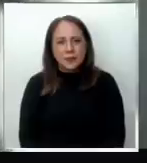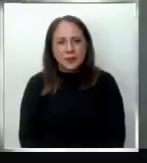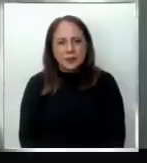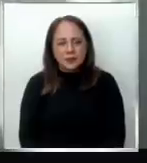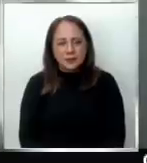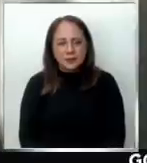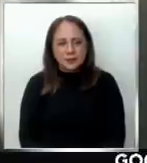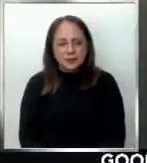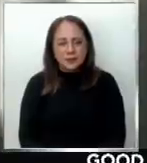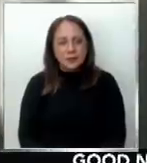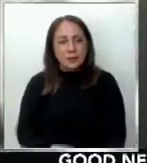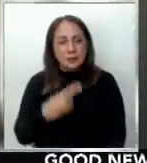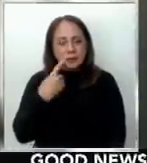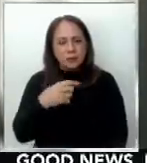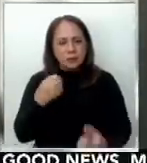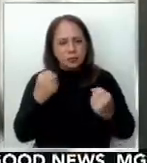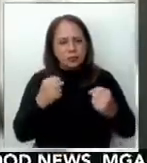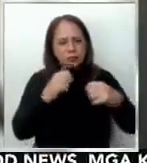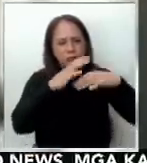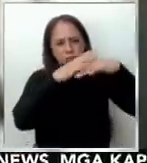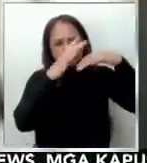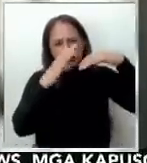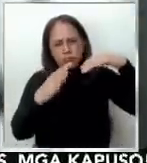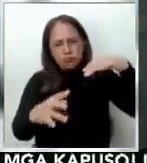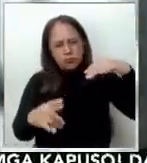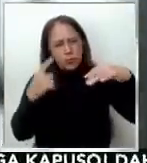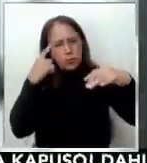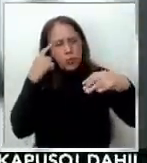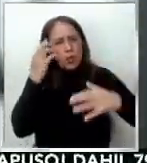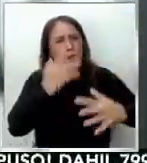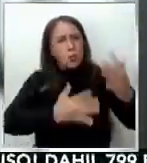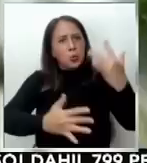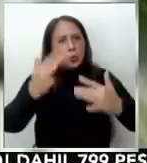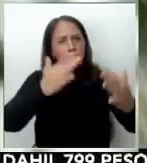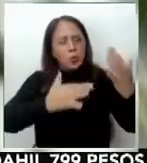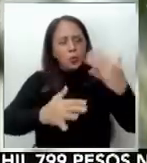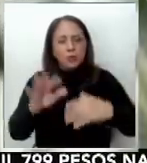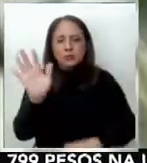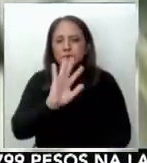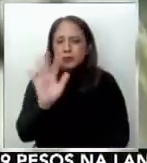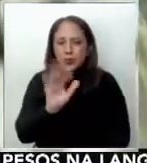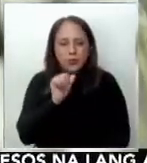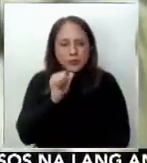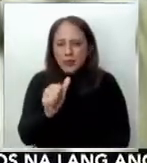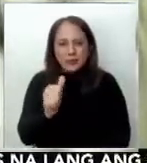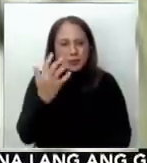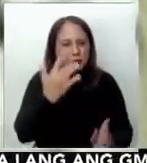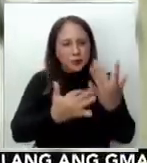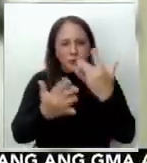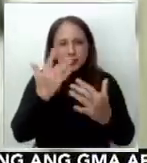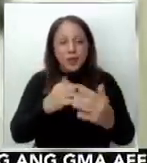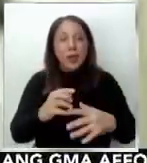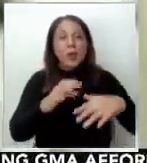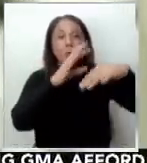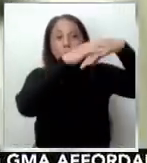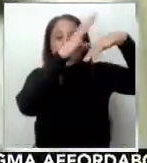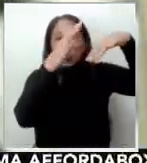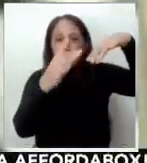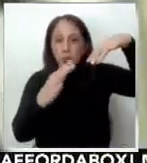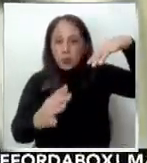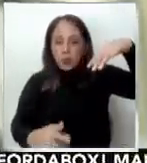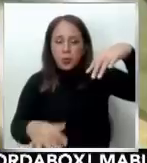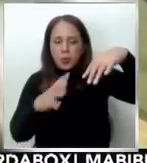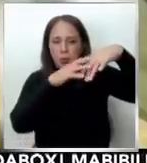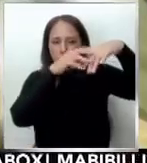Sa kapal ng usok, aakalain mo may sunog sa Bajo Davao de Oro. Pero false alarm lang daw ito. Dahil ang waterfall sa barangay Mainit, natural daw